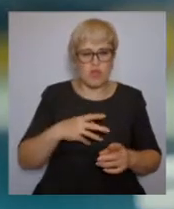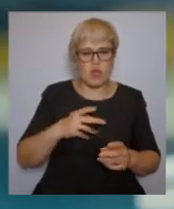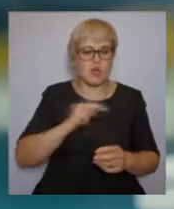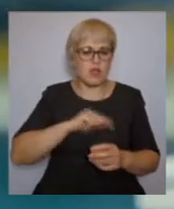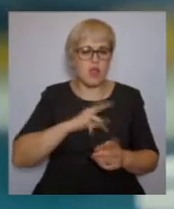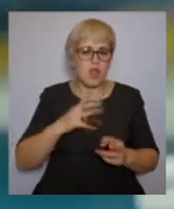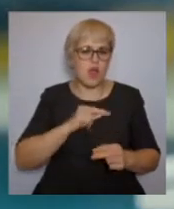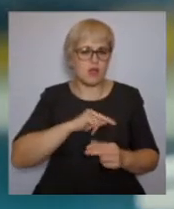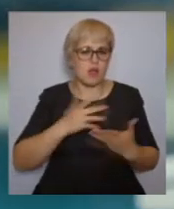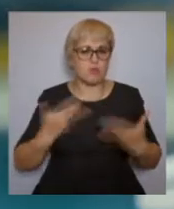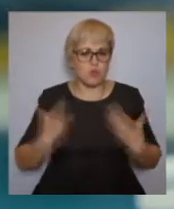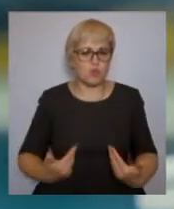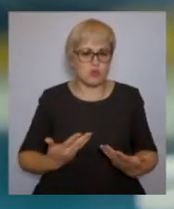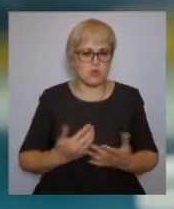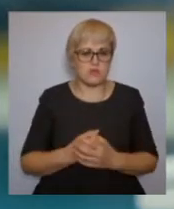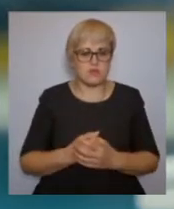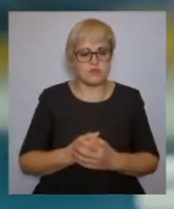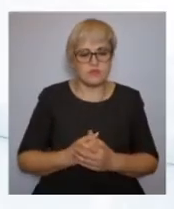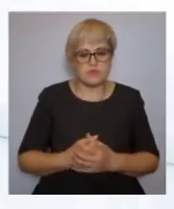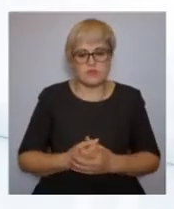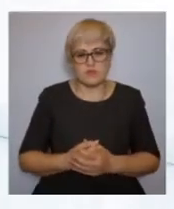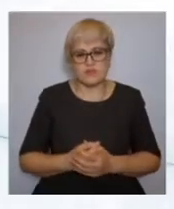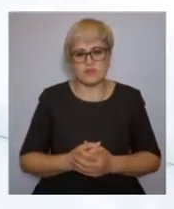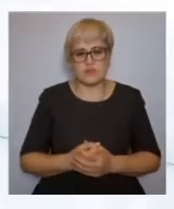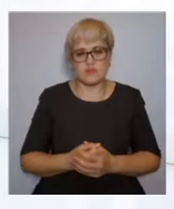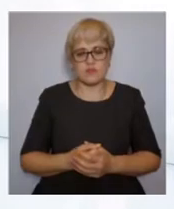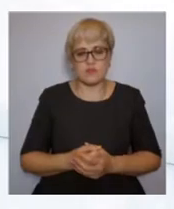мы можем добиться это самый самый идеальный вариант для работы